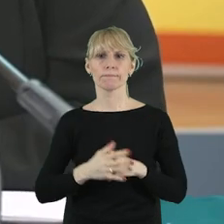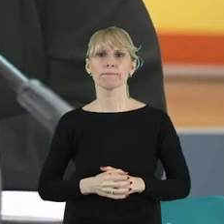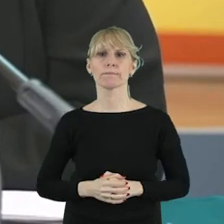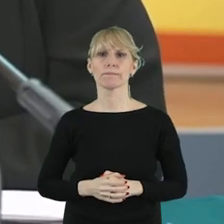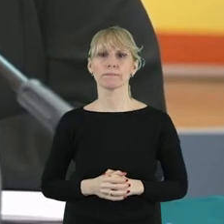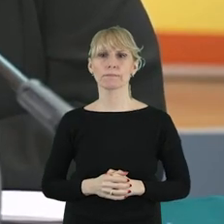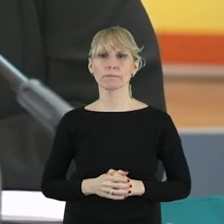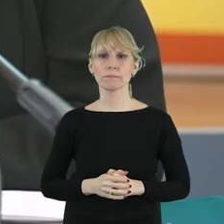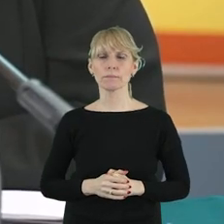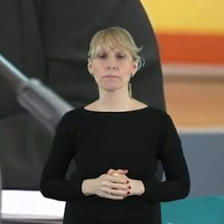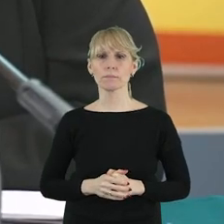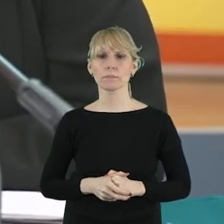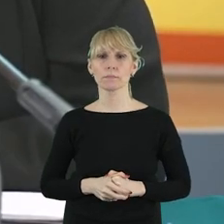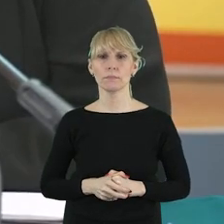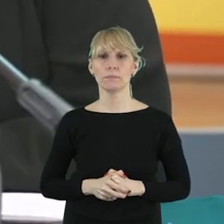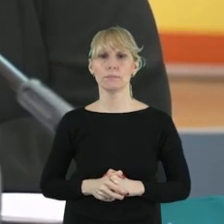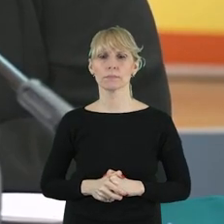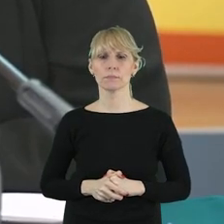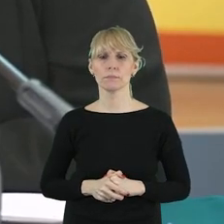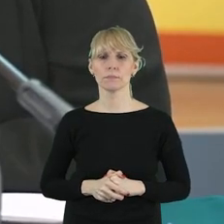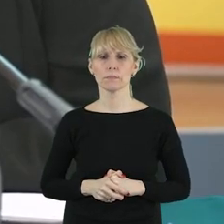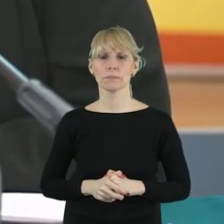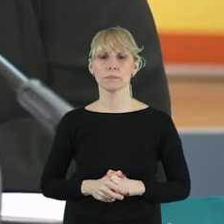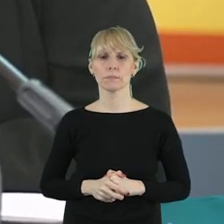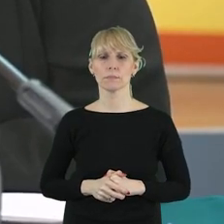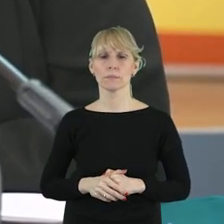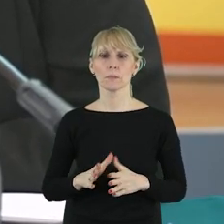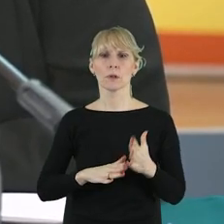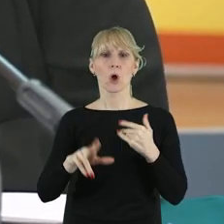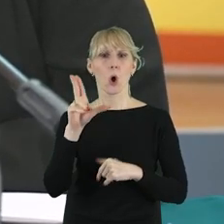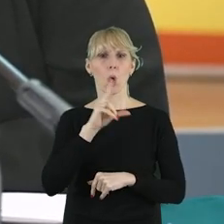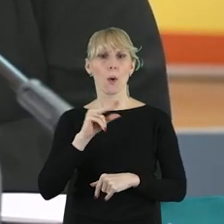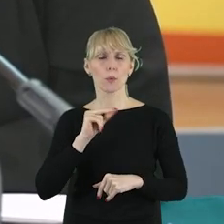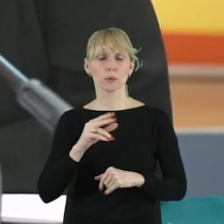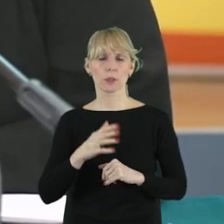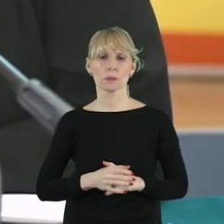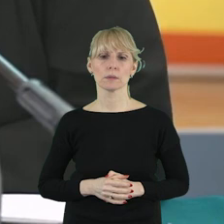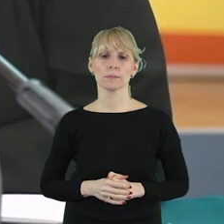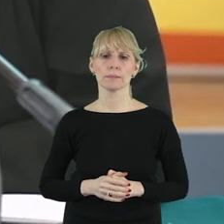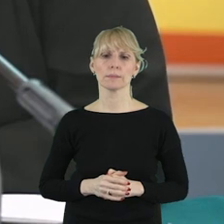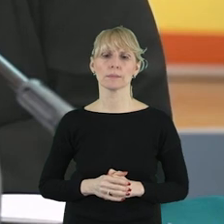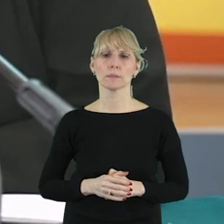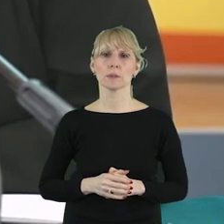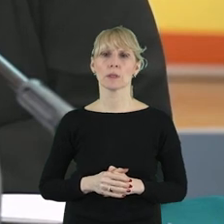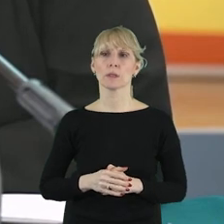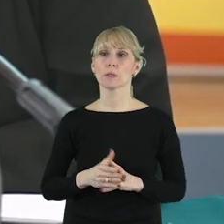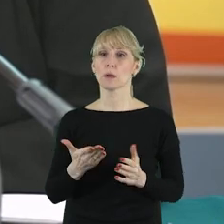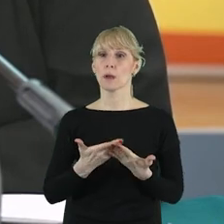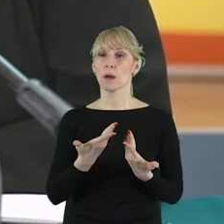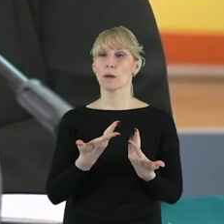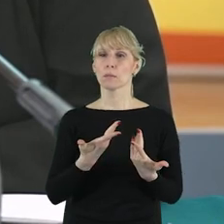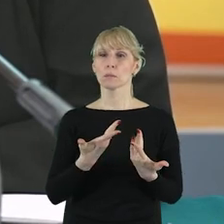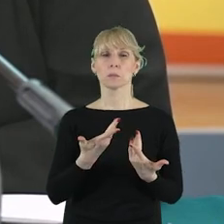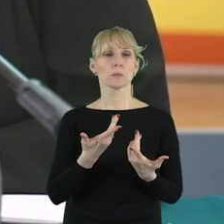Szanowni państwo, komunikaty. Czyli najbliższa sesja jest dnia. Jeszcze raz proszę mi przypomnieć, dyrektorze.